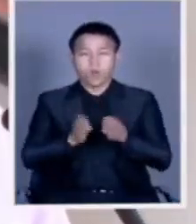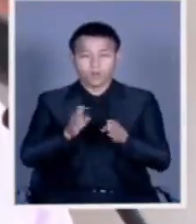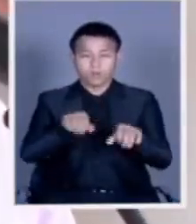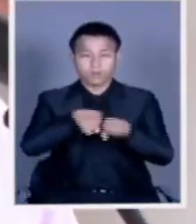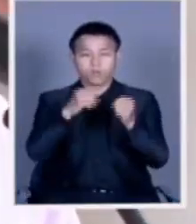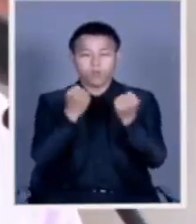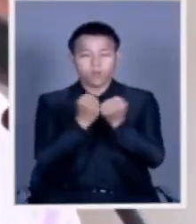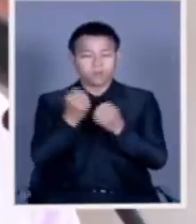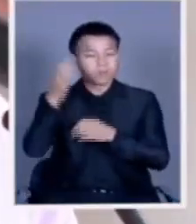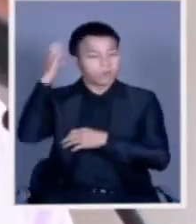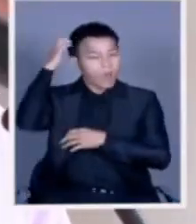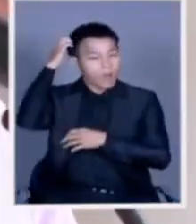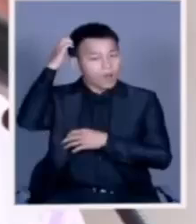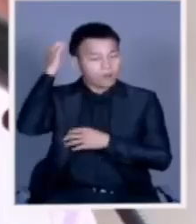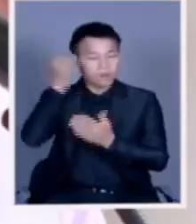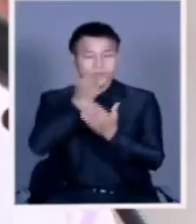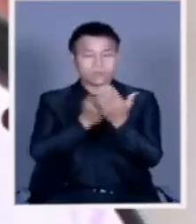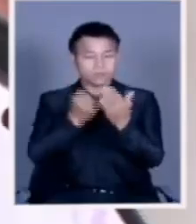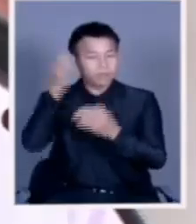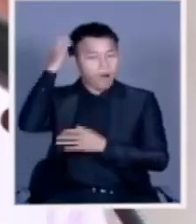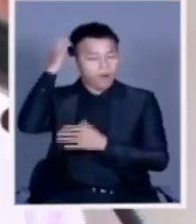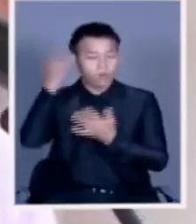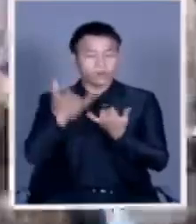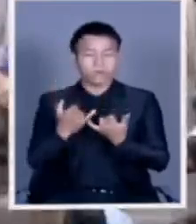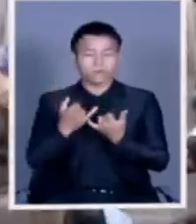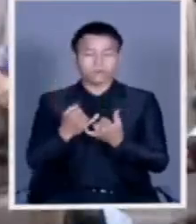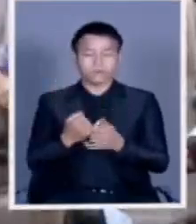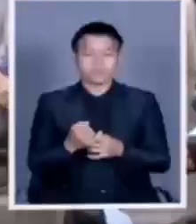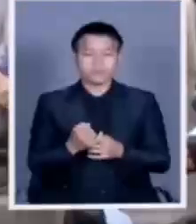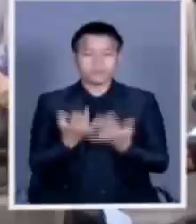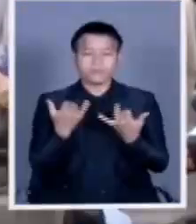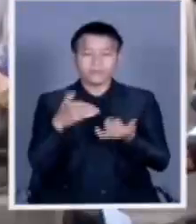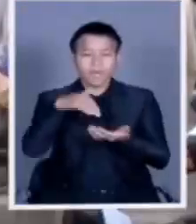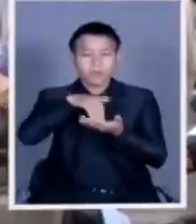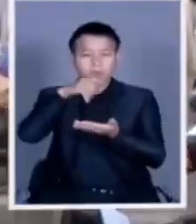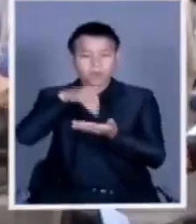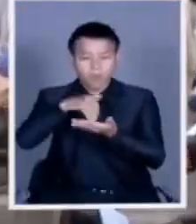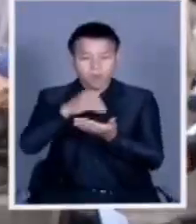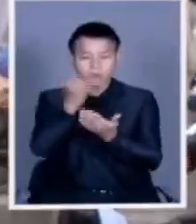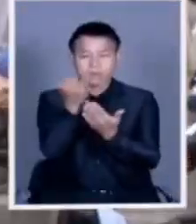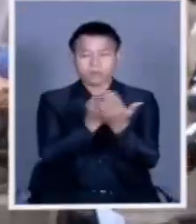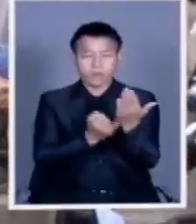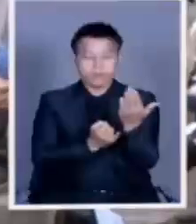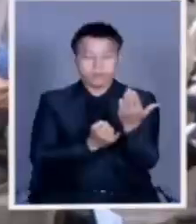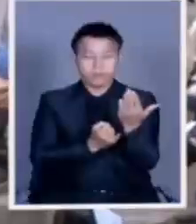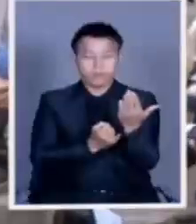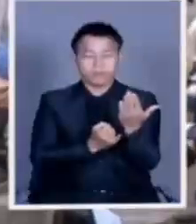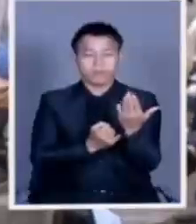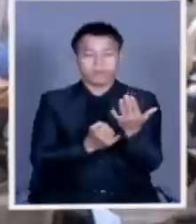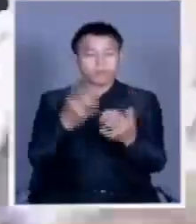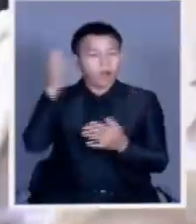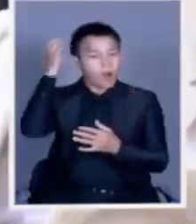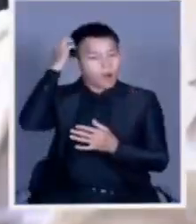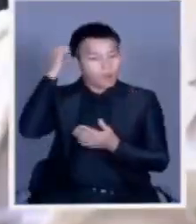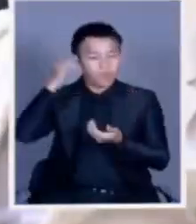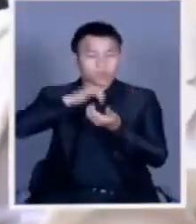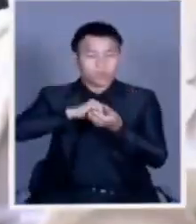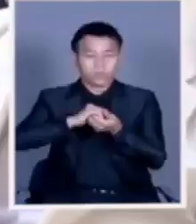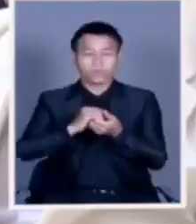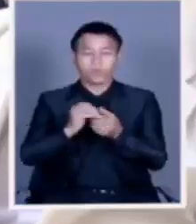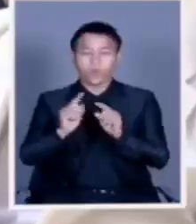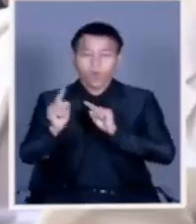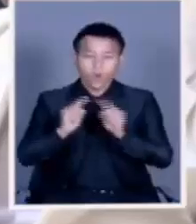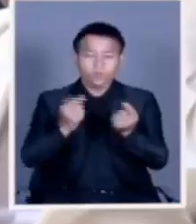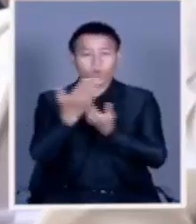จิตรศิลป์ลาวได้กล่าวว่าสถาบันวิจิตรศิลป์แห่งชาติและสมาคมวิจิตรศิลป์ลาวได้มีการร่วมมือแลกเปลี่ยนท